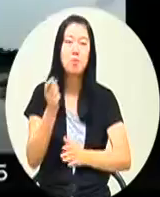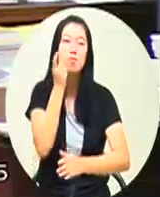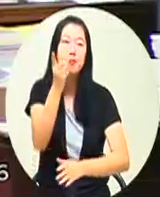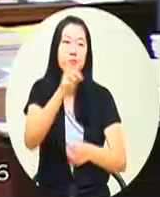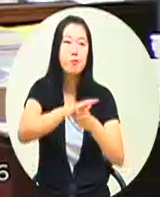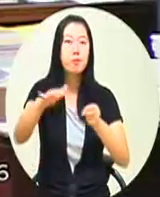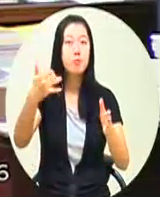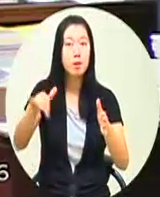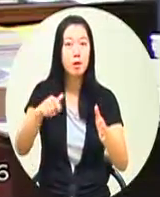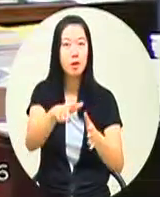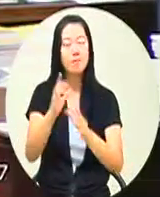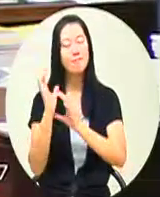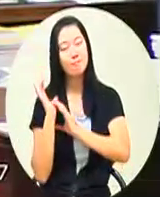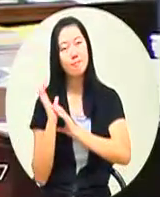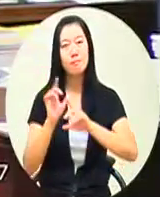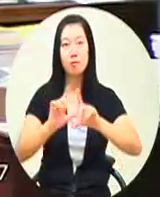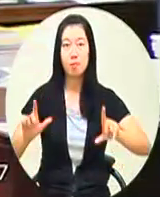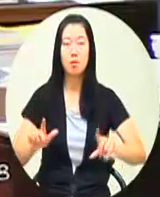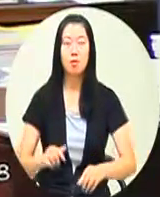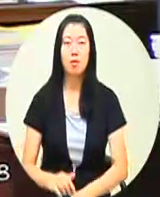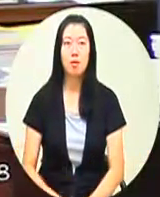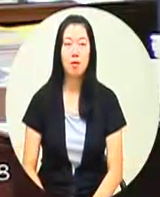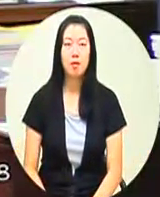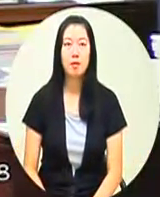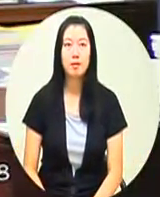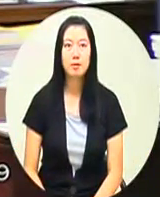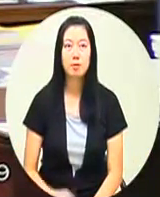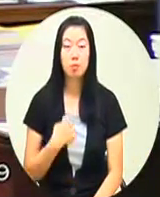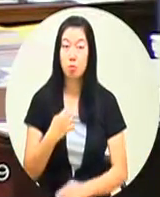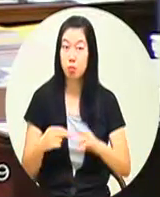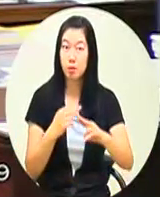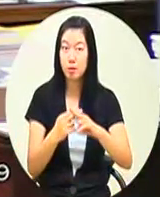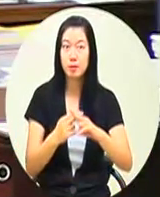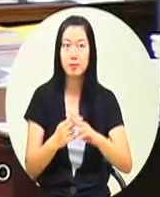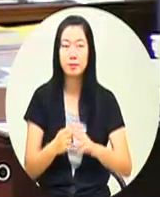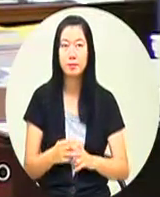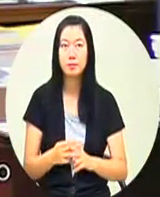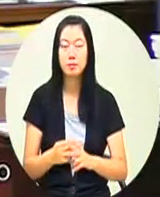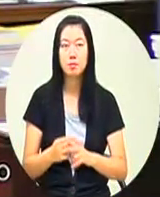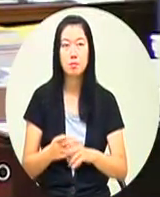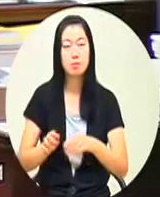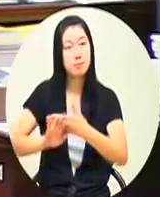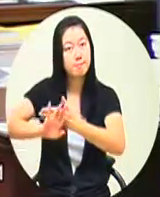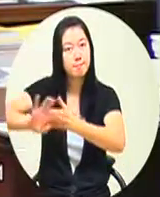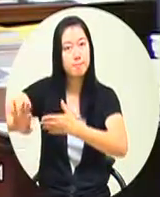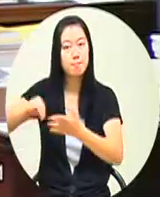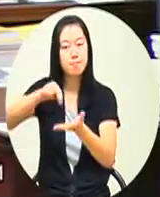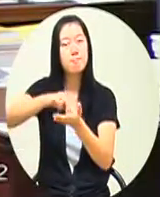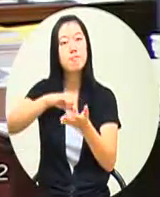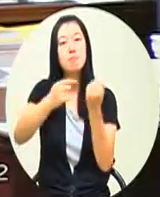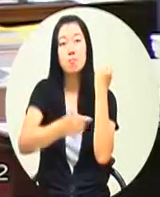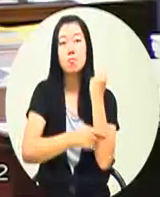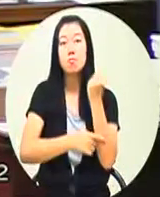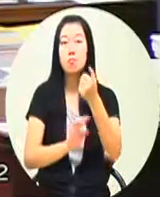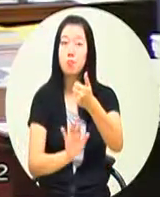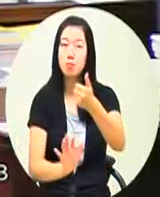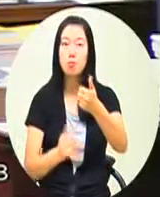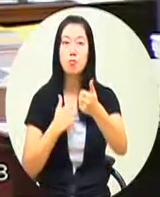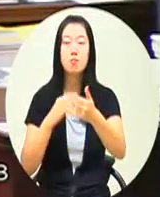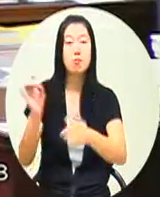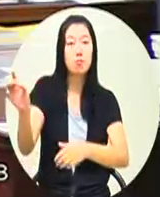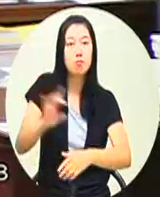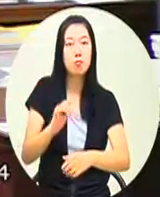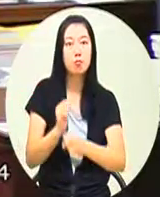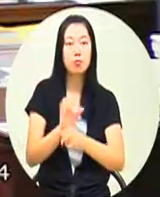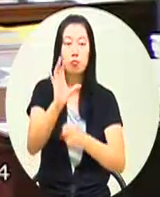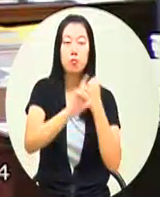是压力足大啦，明仔去做较好的处理。好，我相信其他的立法委员也有透过一些方